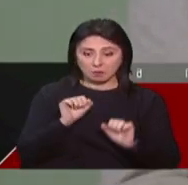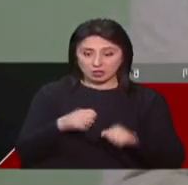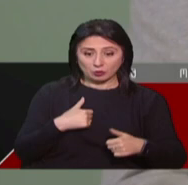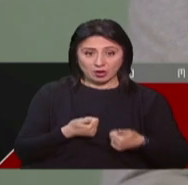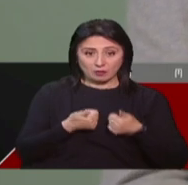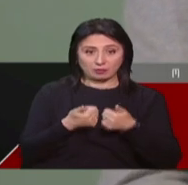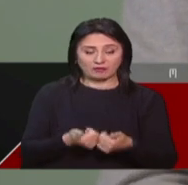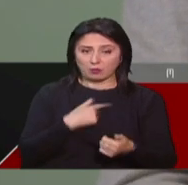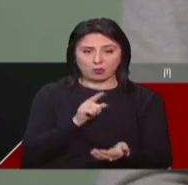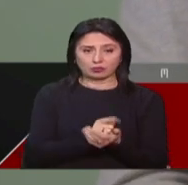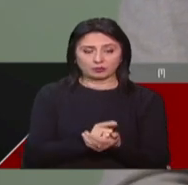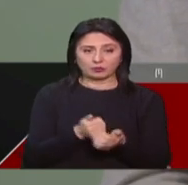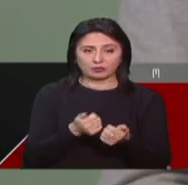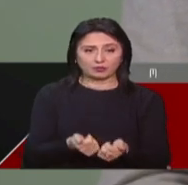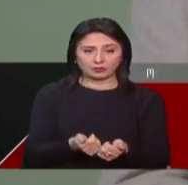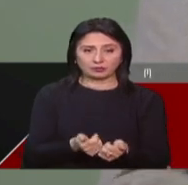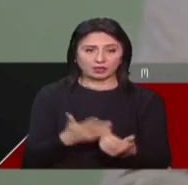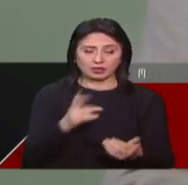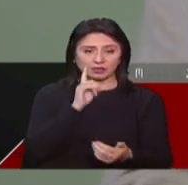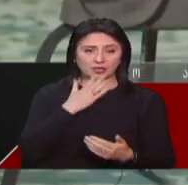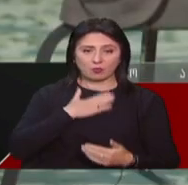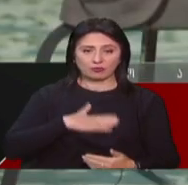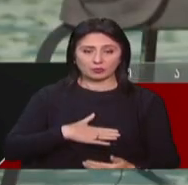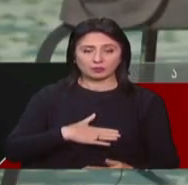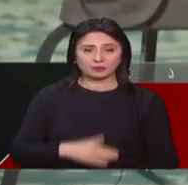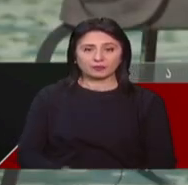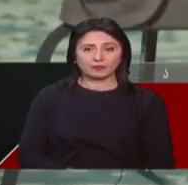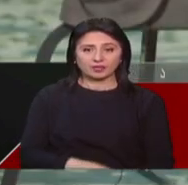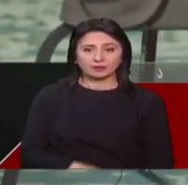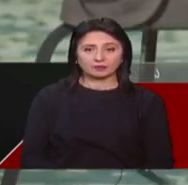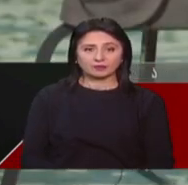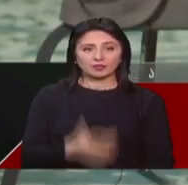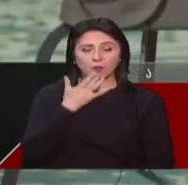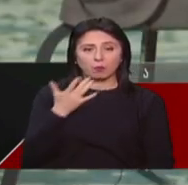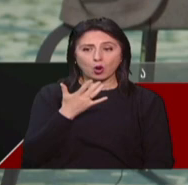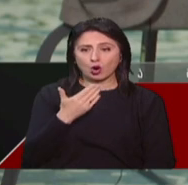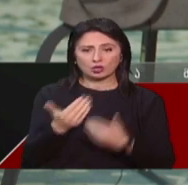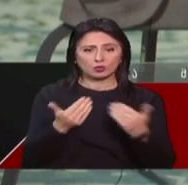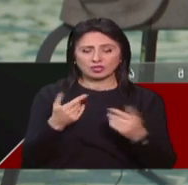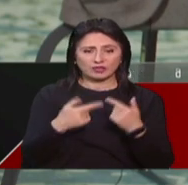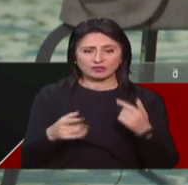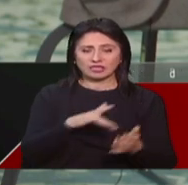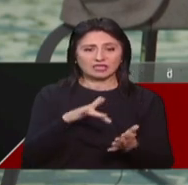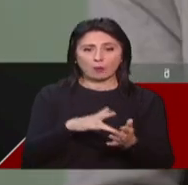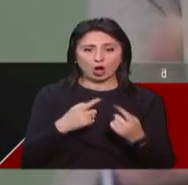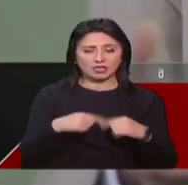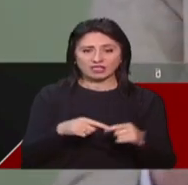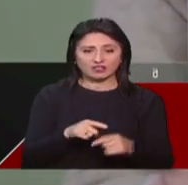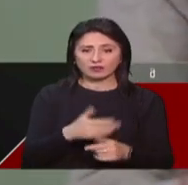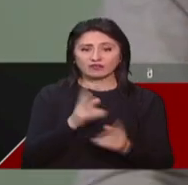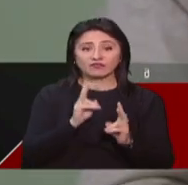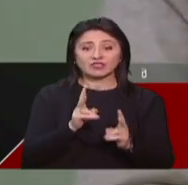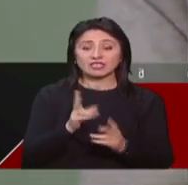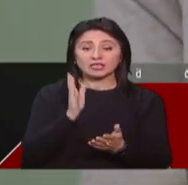შემიძლია მივეხმარო, მე დიდი შეხმებით მივეხმარები. ძალიან სხვადასხვა პოლიტიკური სუბიექტებიც, სამოქალაქო საზოგადოების